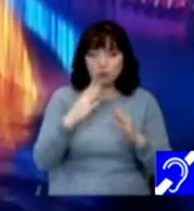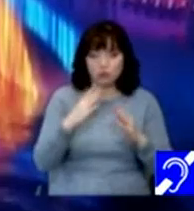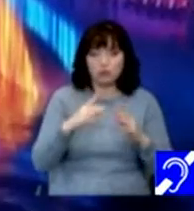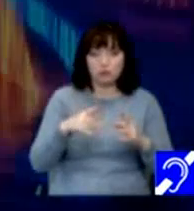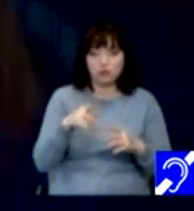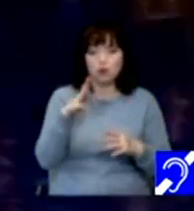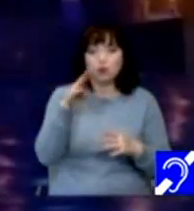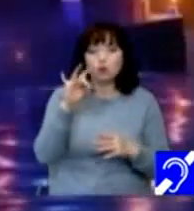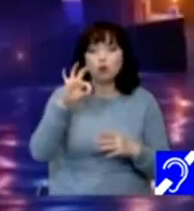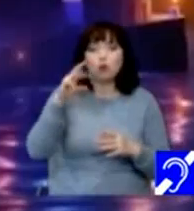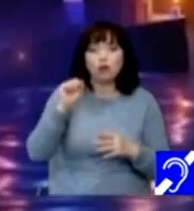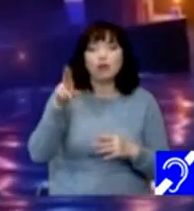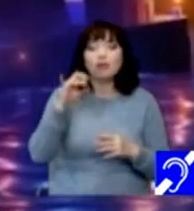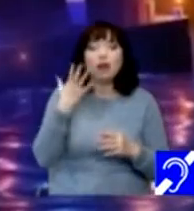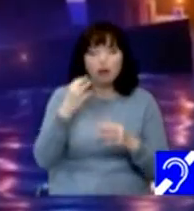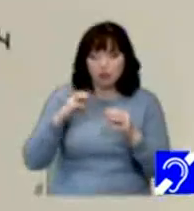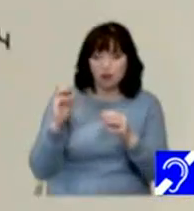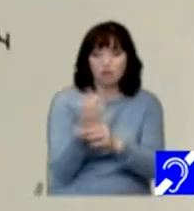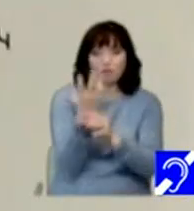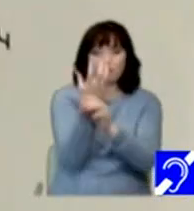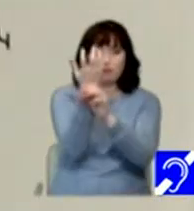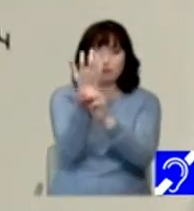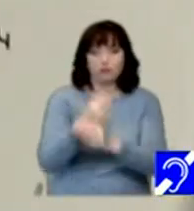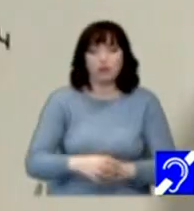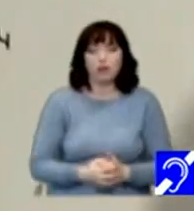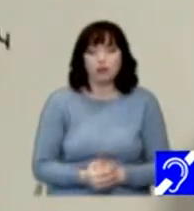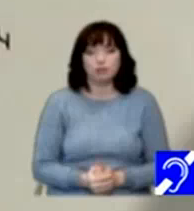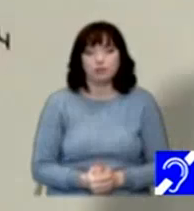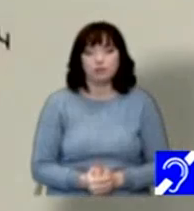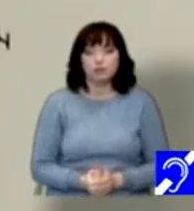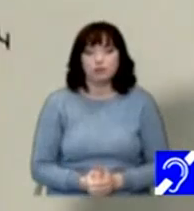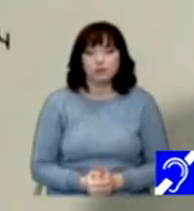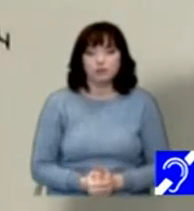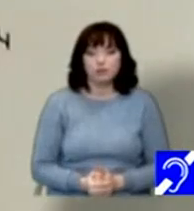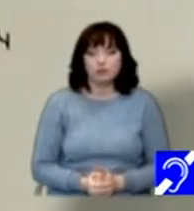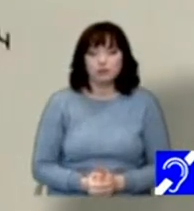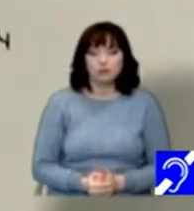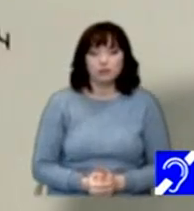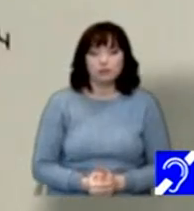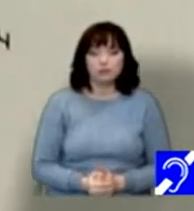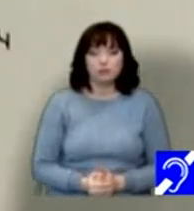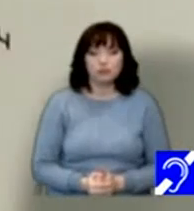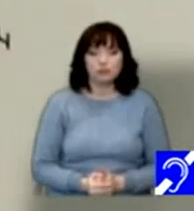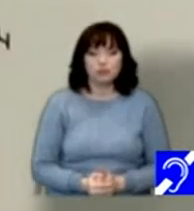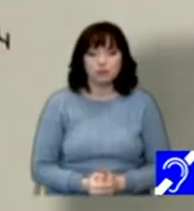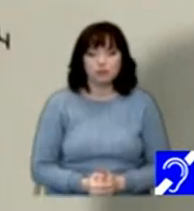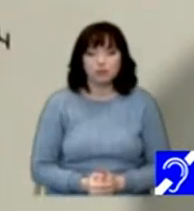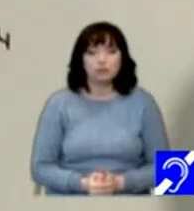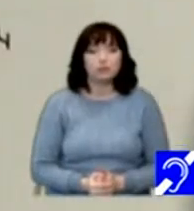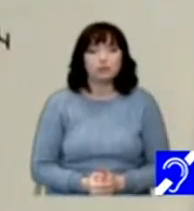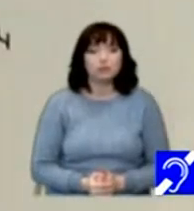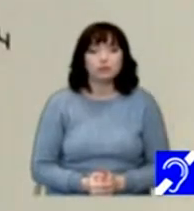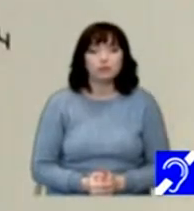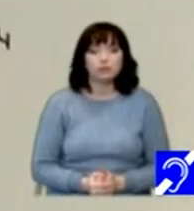Trocadero, când se va aprinde flacăra olimpică. Une ville comme Paris, qui est aussi la ville dans laquelle sont nées toutes les